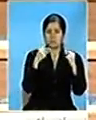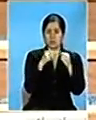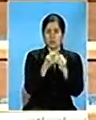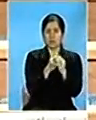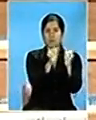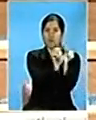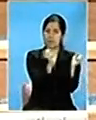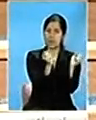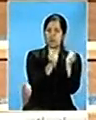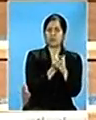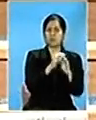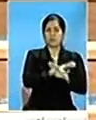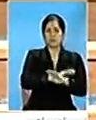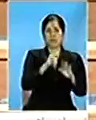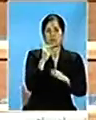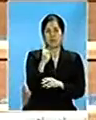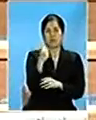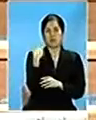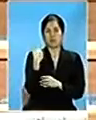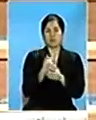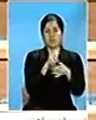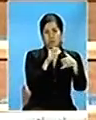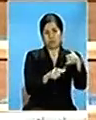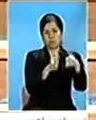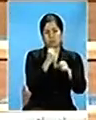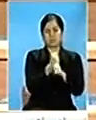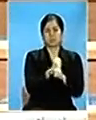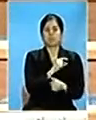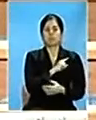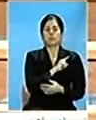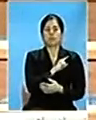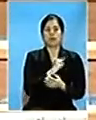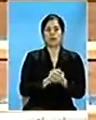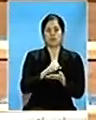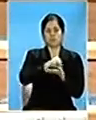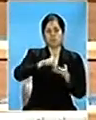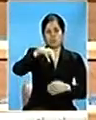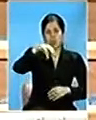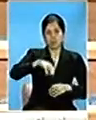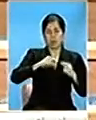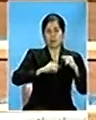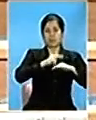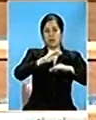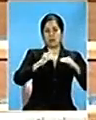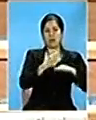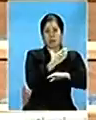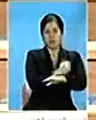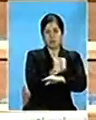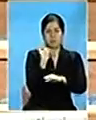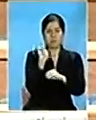ความคิดซึ่งเป็นสมาชิกสภาพัฒนาการเมืองเช่นเดียวกับท่านในขณะดังกล่าวนั้นท่านได้ทำบ้